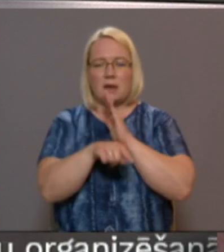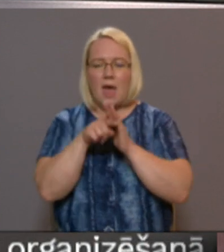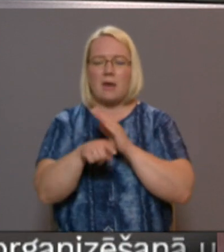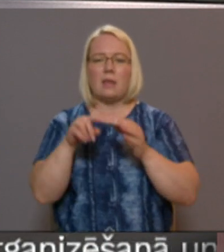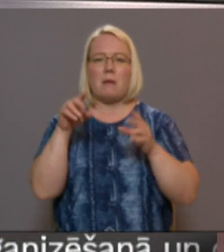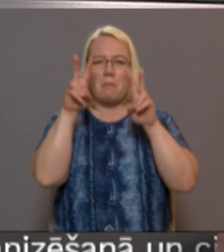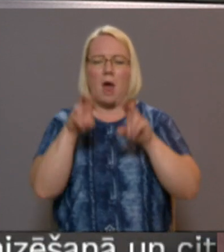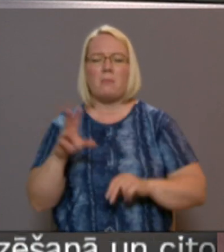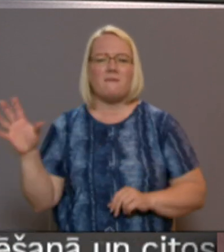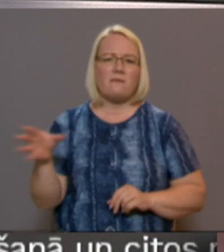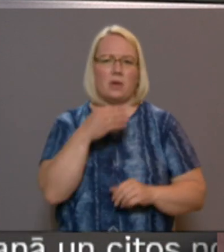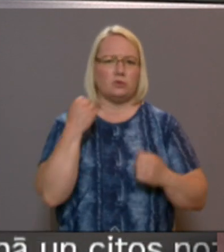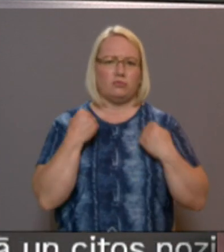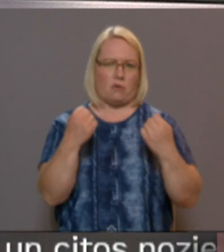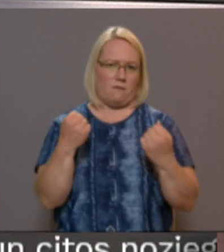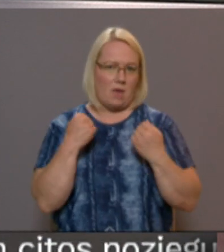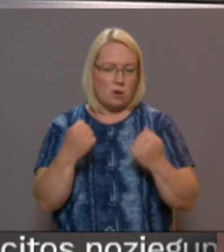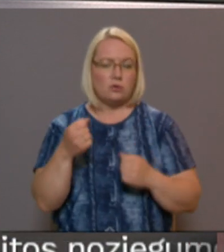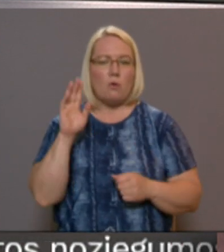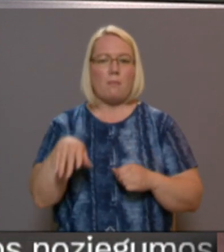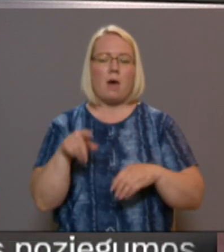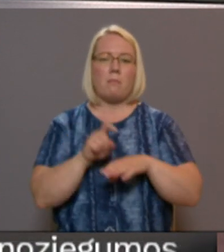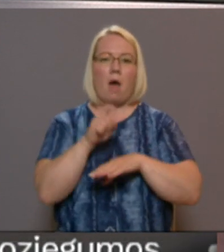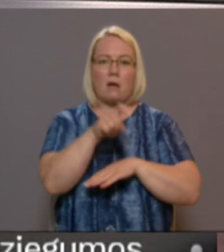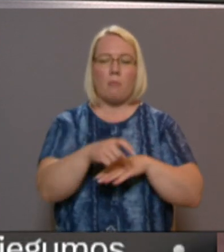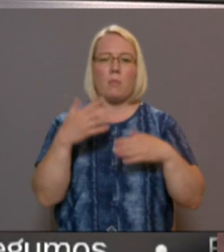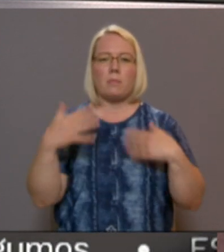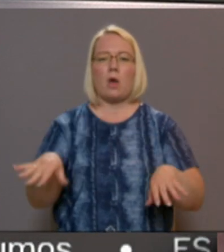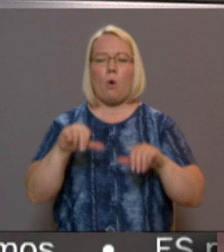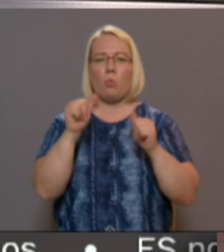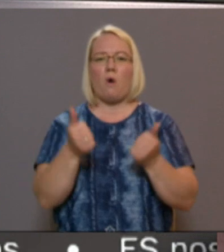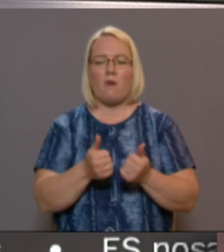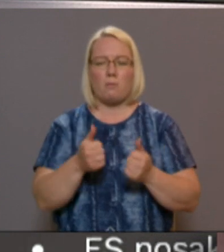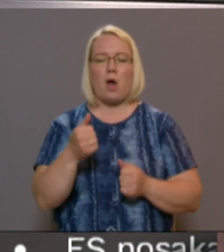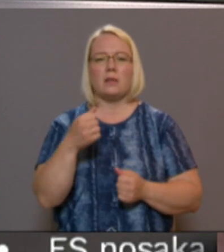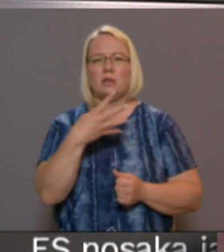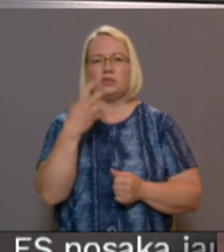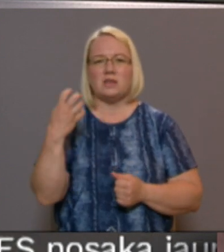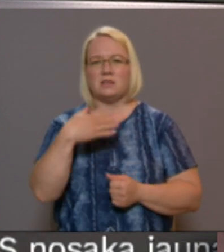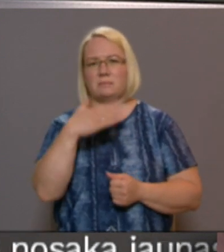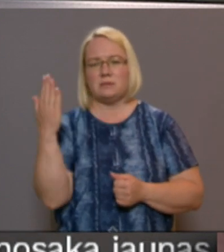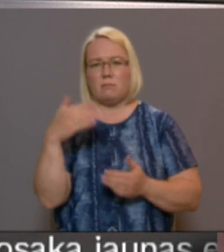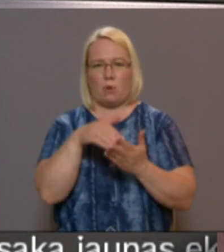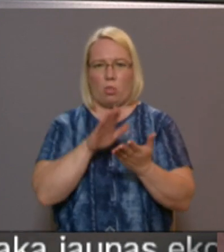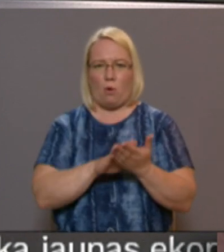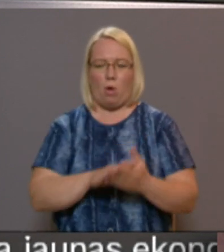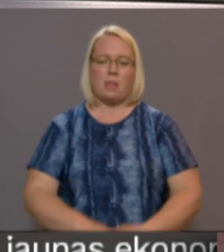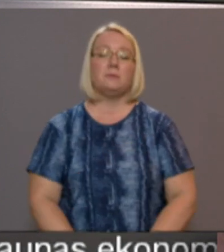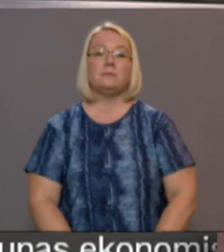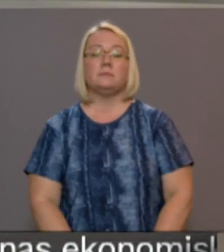visus braucējus un par satiksmes noteikumu pārkāpumiem noformēti vairāk nekā 400 protokoli. Turpina Zanda Ozola Balode.